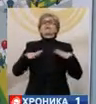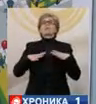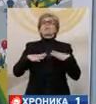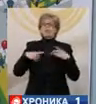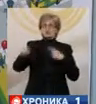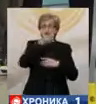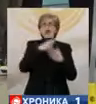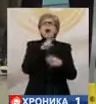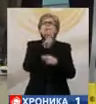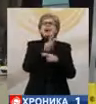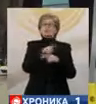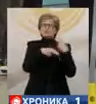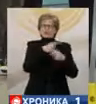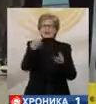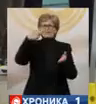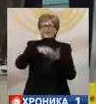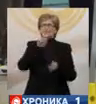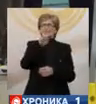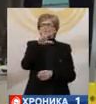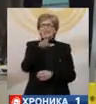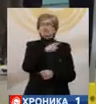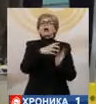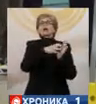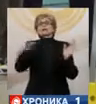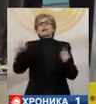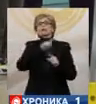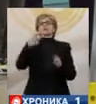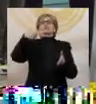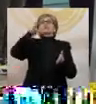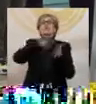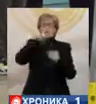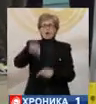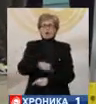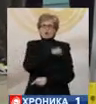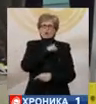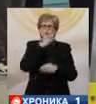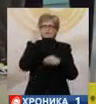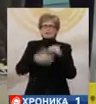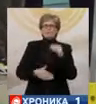a Pažljivkova smotra 2023. traje do juna ove godine.